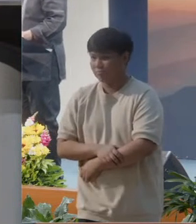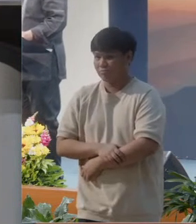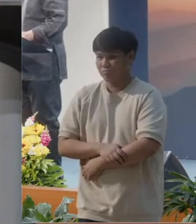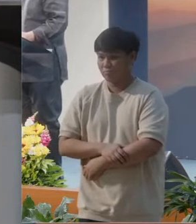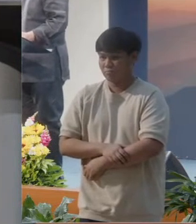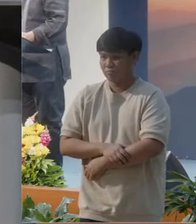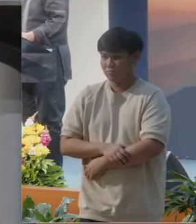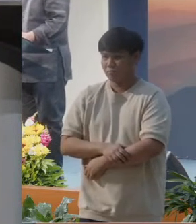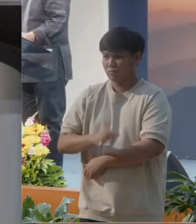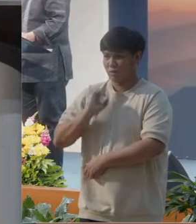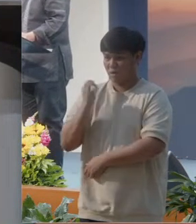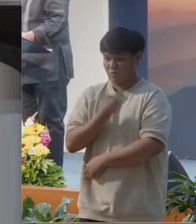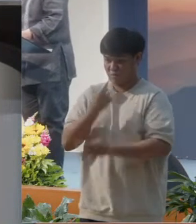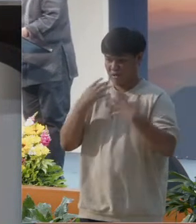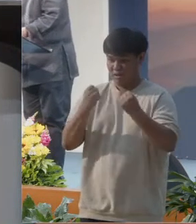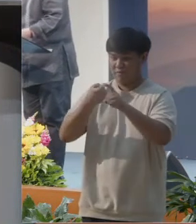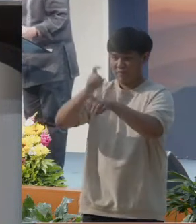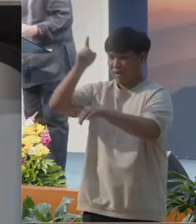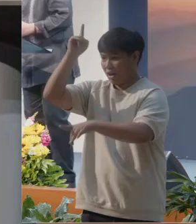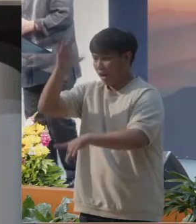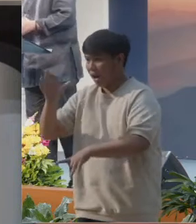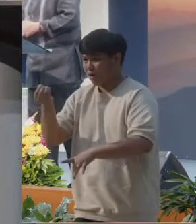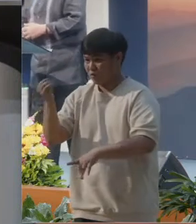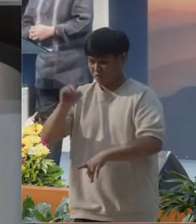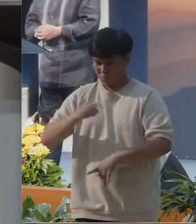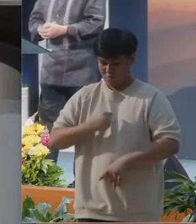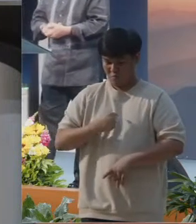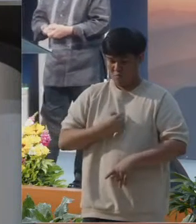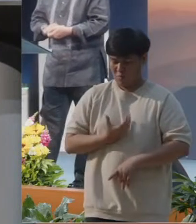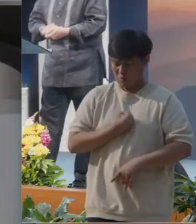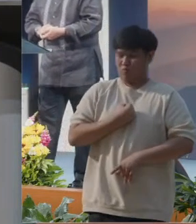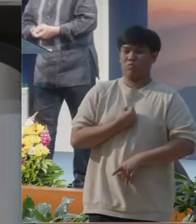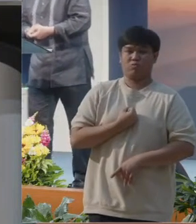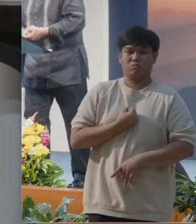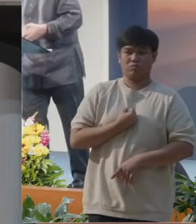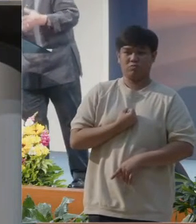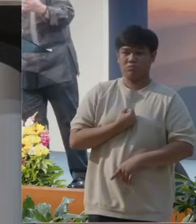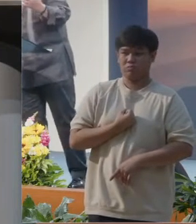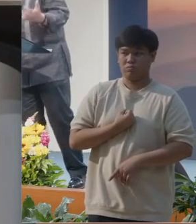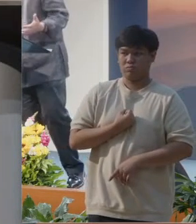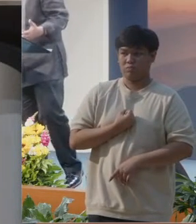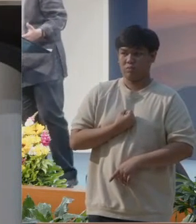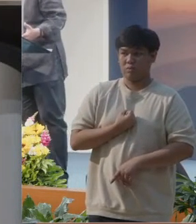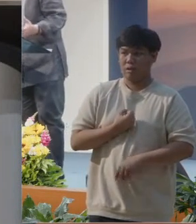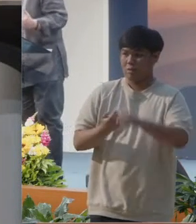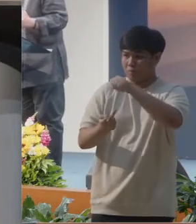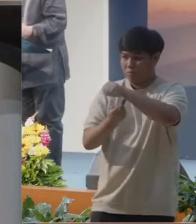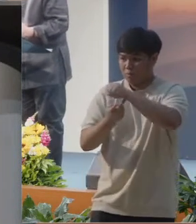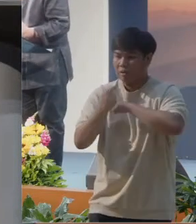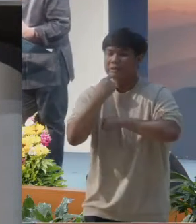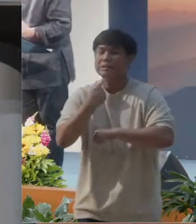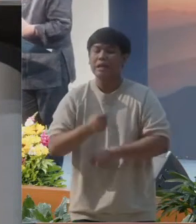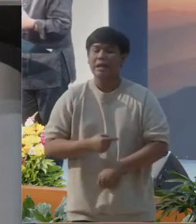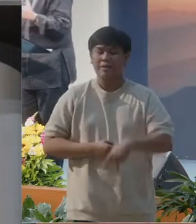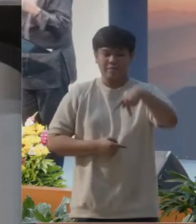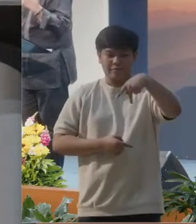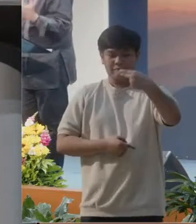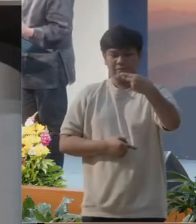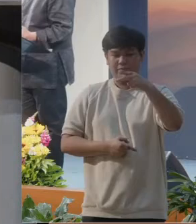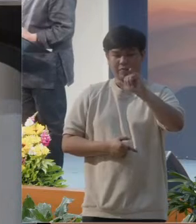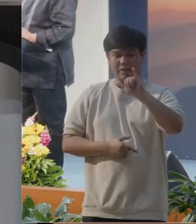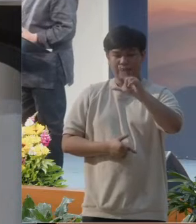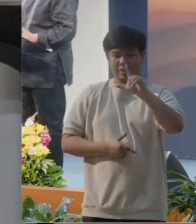ating kalakasan? Sabi ni Pablo sa Philippians 4:13, I can do all things through Christ